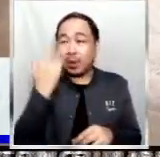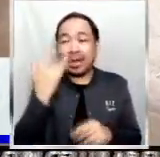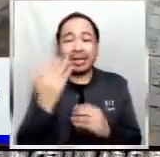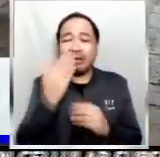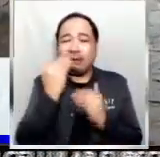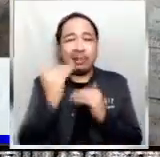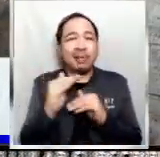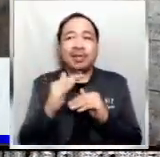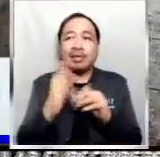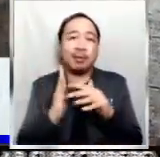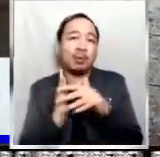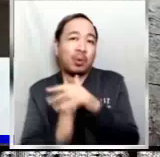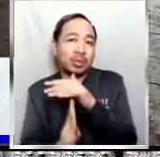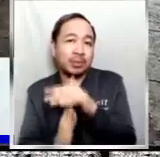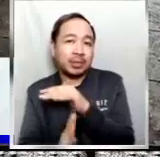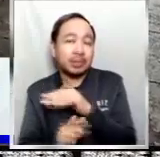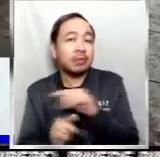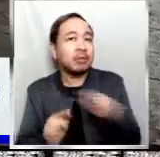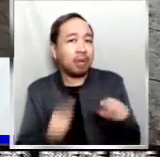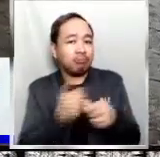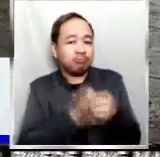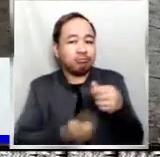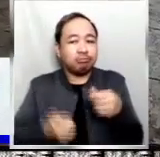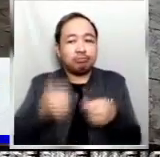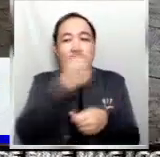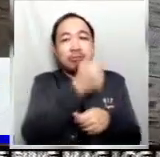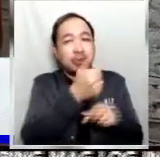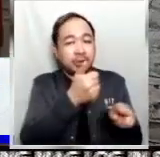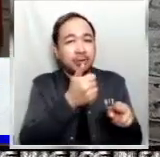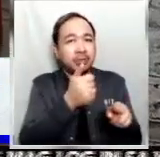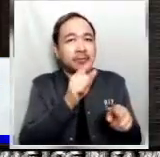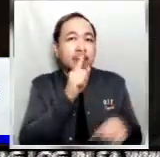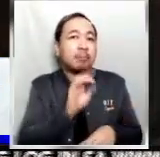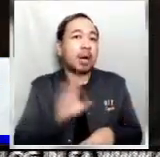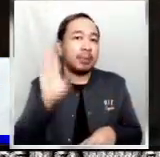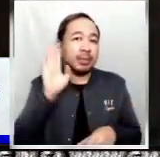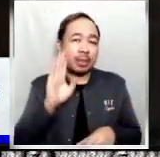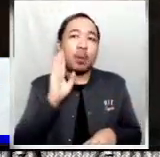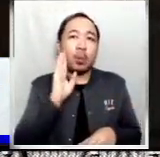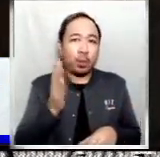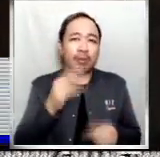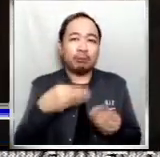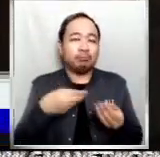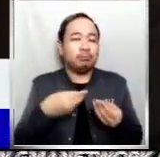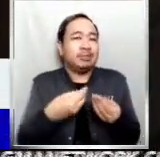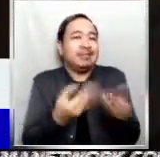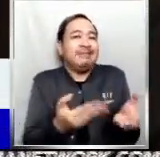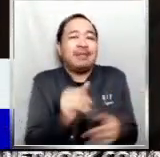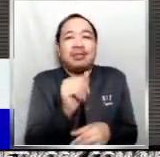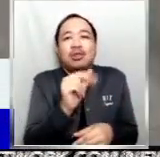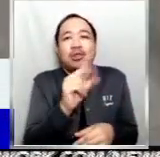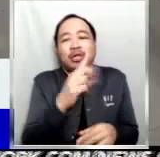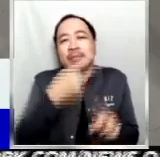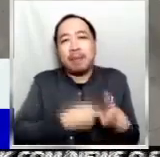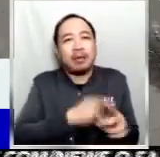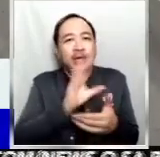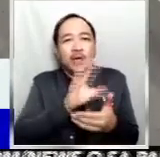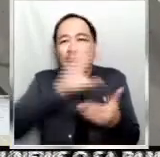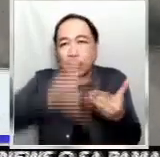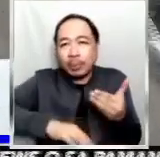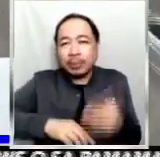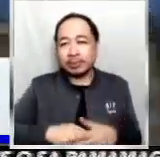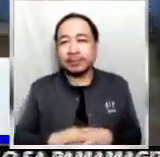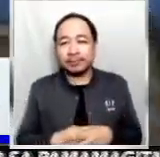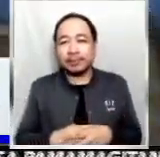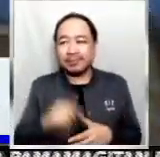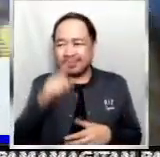customer. Nagsabi na ang may-ari na buo itong ibibigay nitong Disyembre. Gusto po nila tumulong sa mga tawag po nila. Pero sabi ni